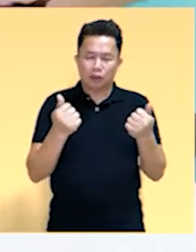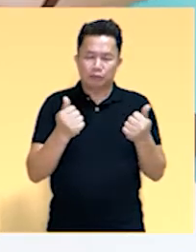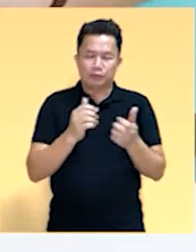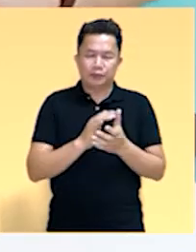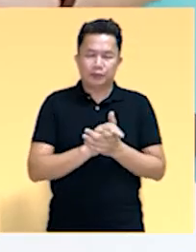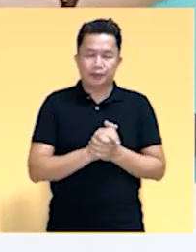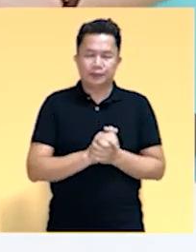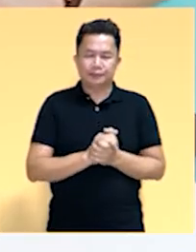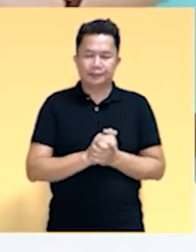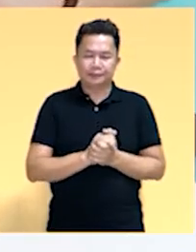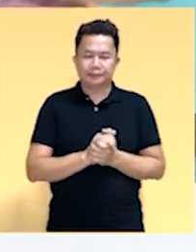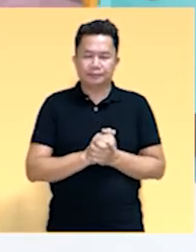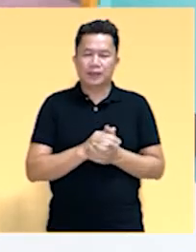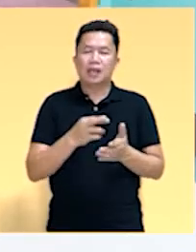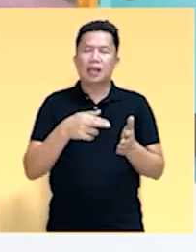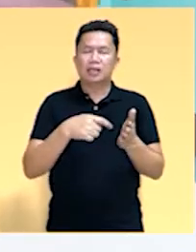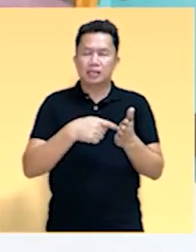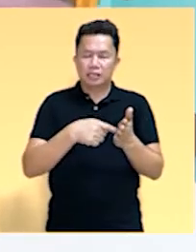Solve.